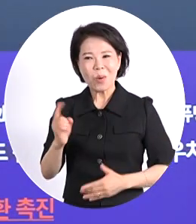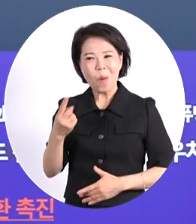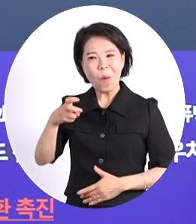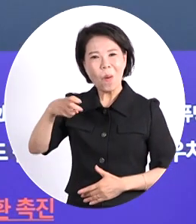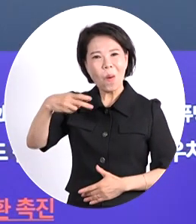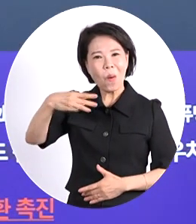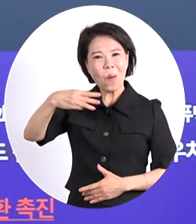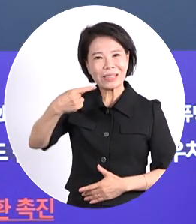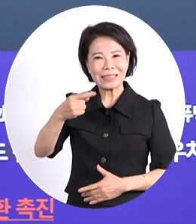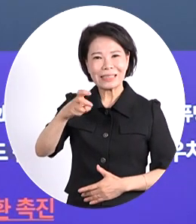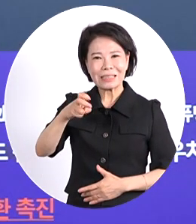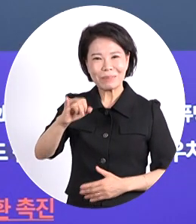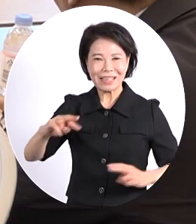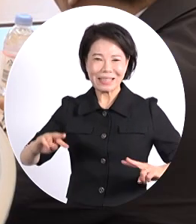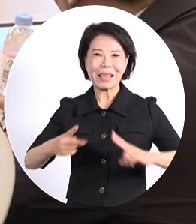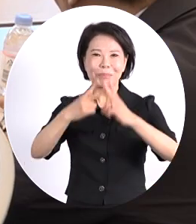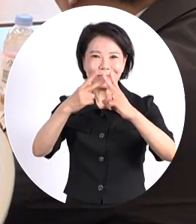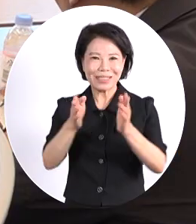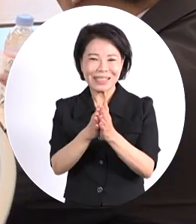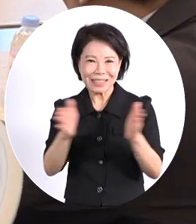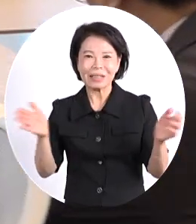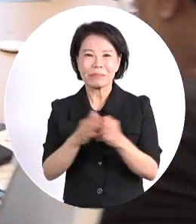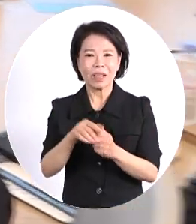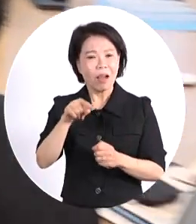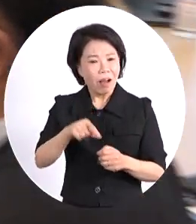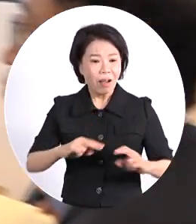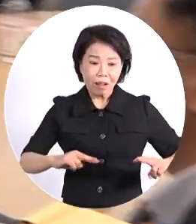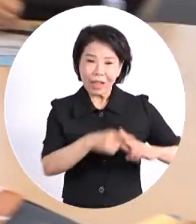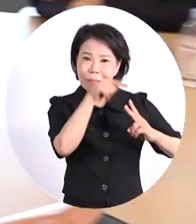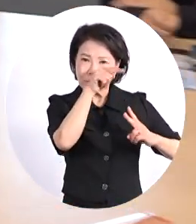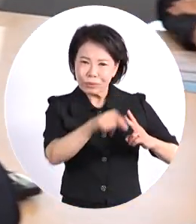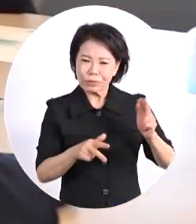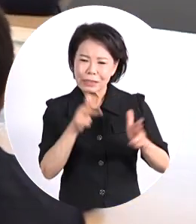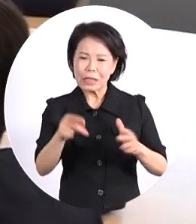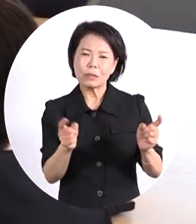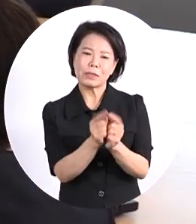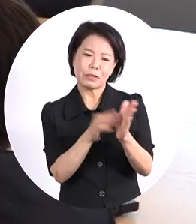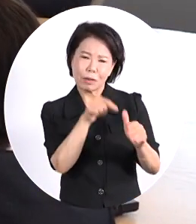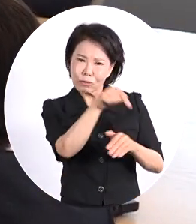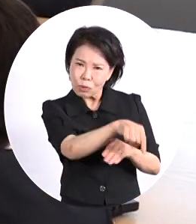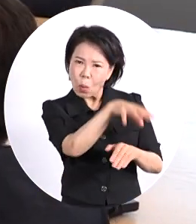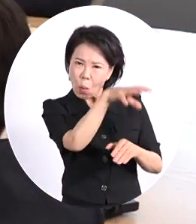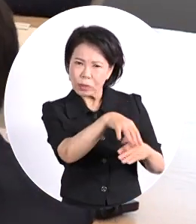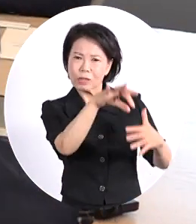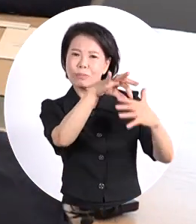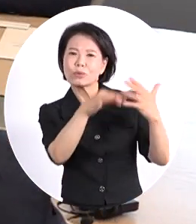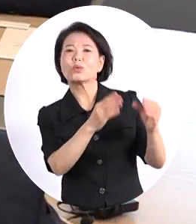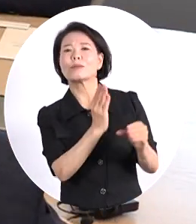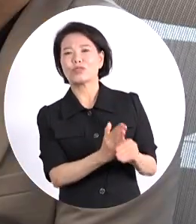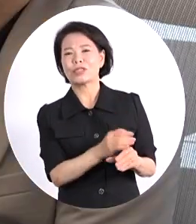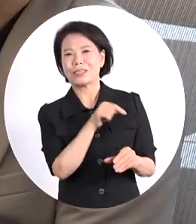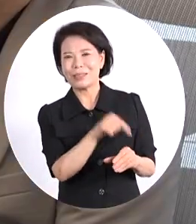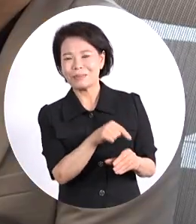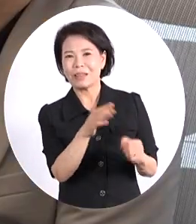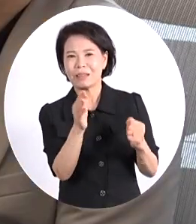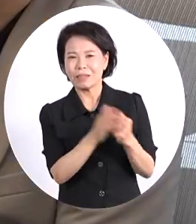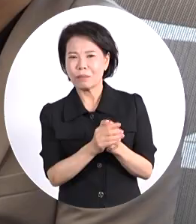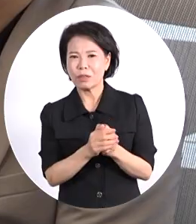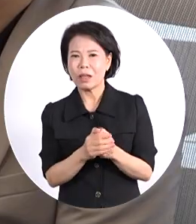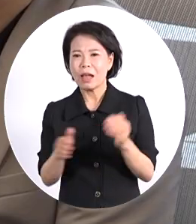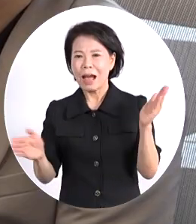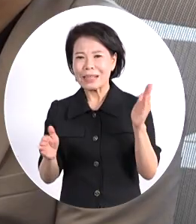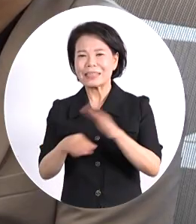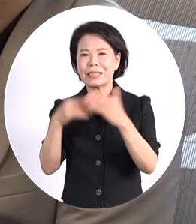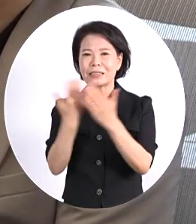오르미 캠프를 가동하는데요. 이 캠프는 산업 현장 중심 커리큘럼으로 구성되며